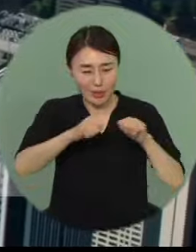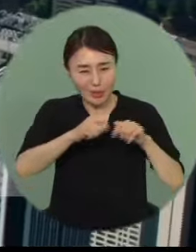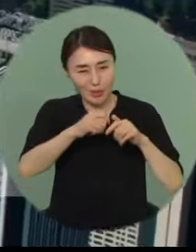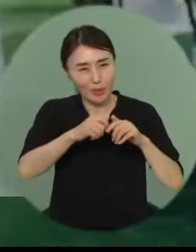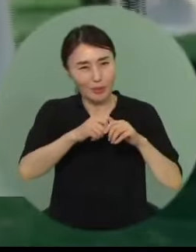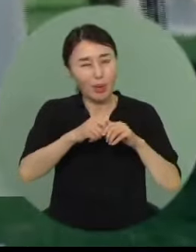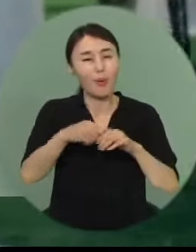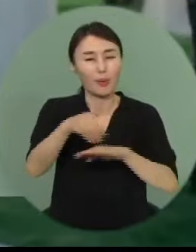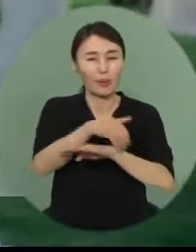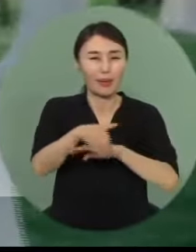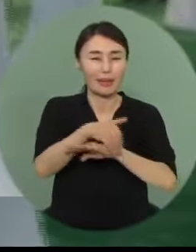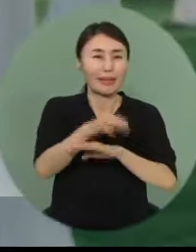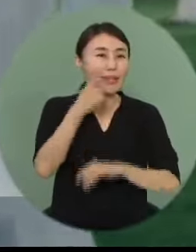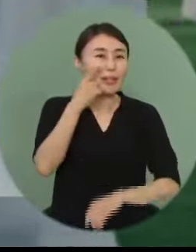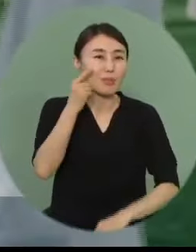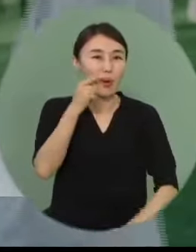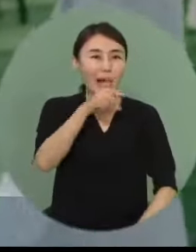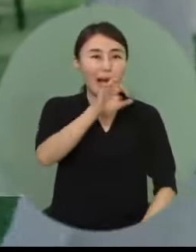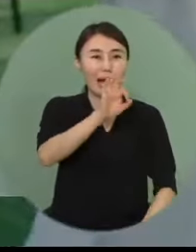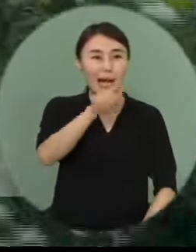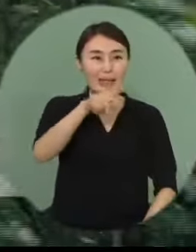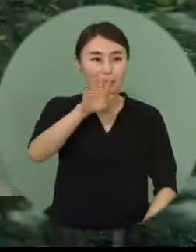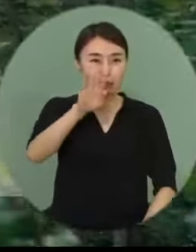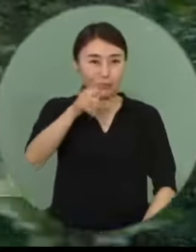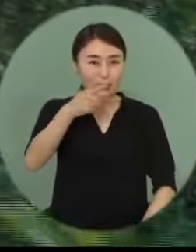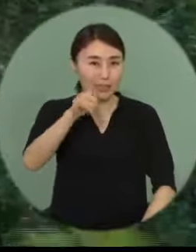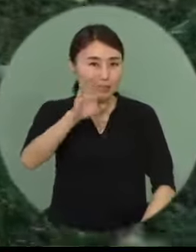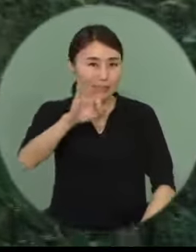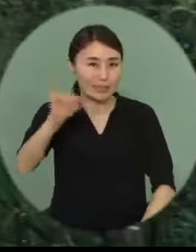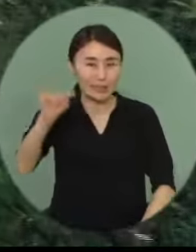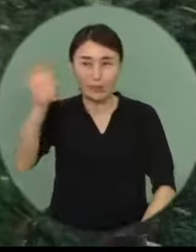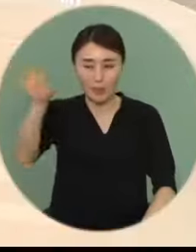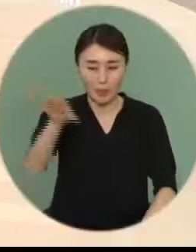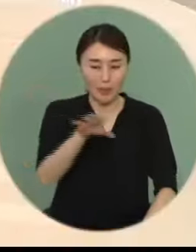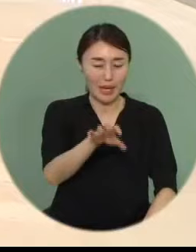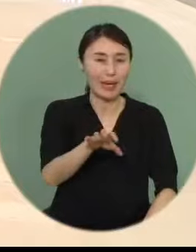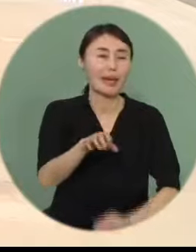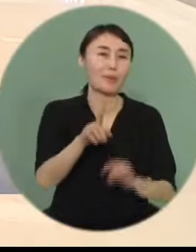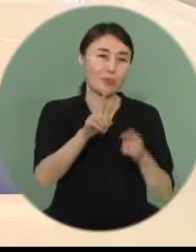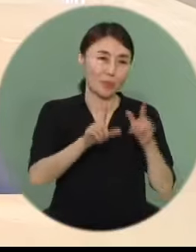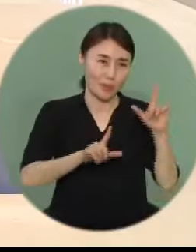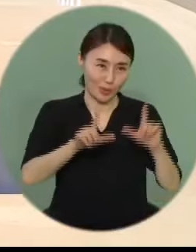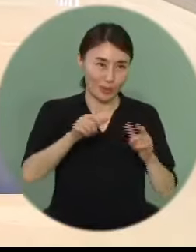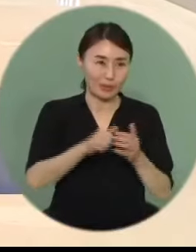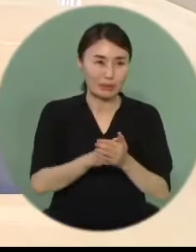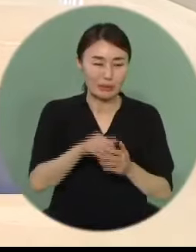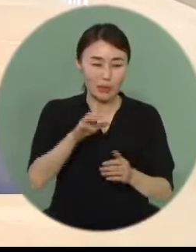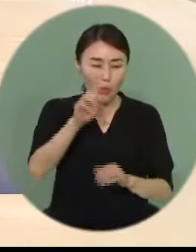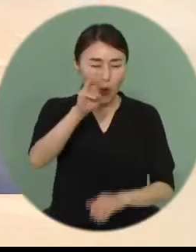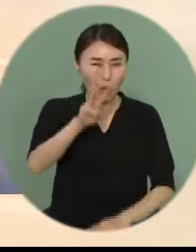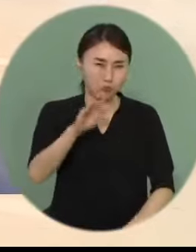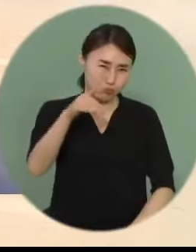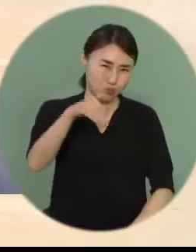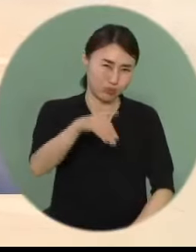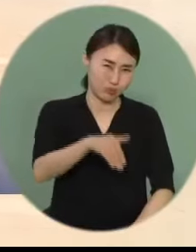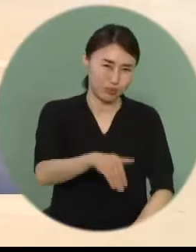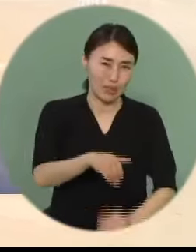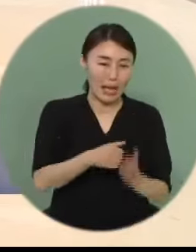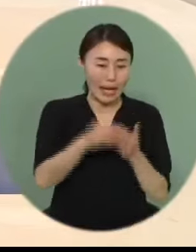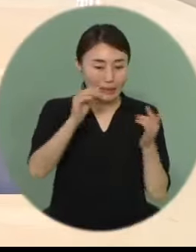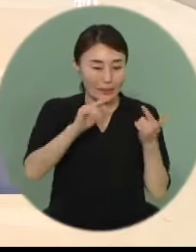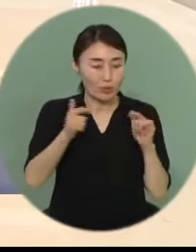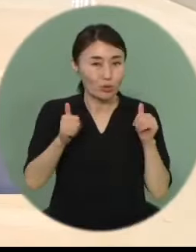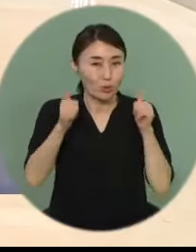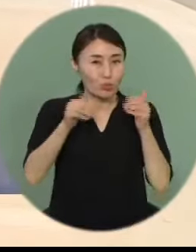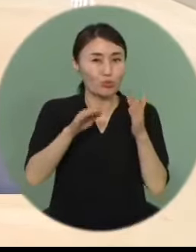사례로 평가받는 일본의 아자부다이 힐스 등을 벤치마킹했습니다. 지금 지역이 좀 많이 낙후되어 있는데 학생들이나 뭐